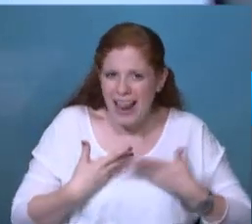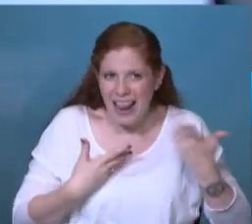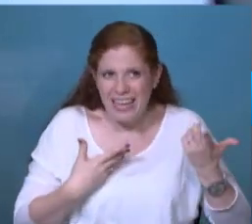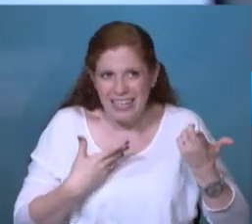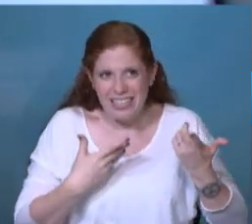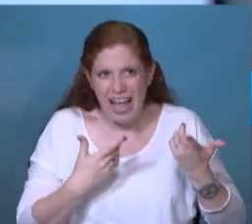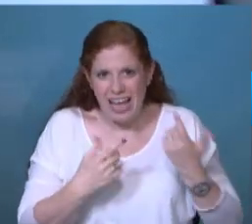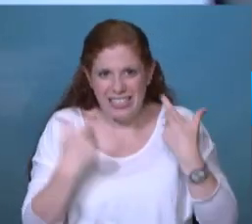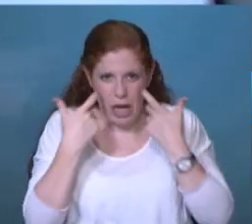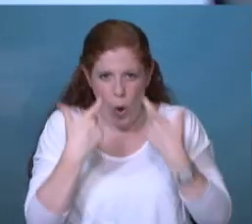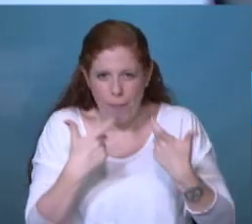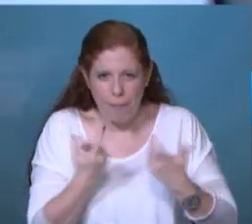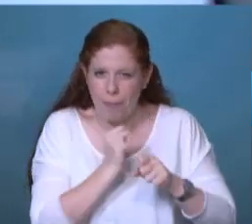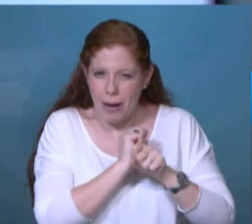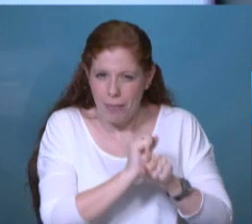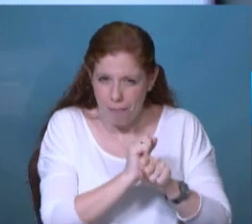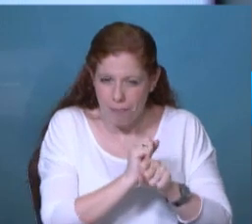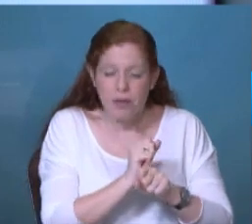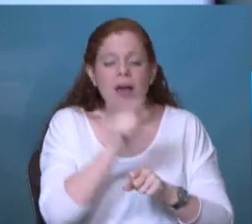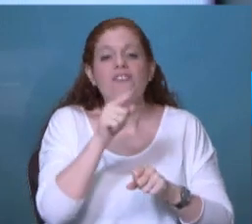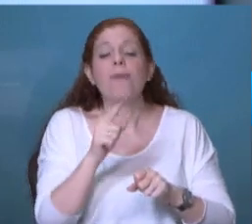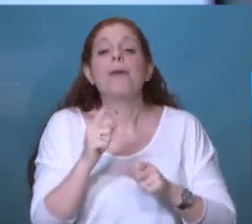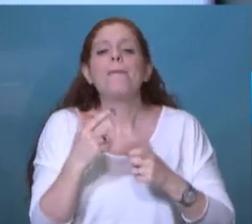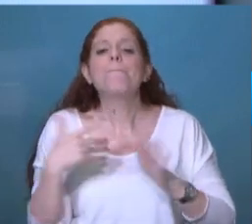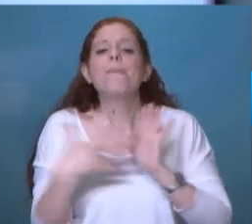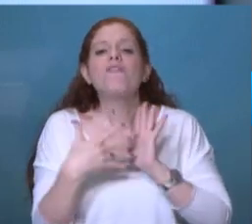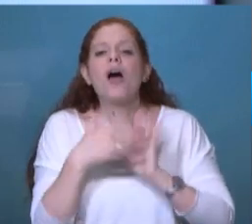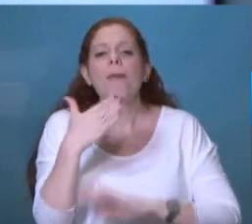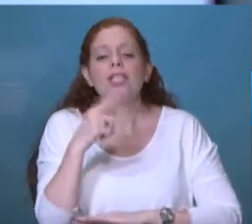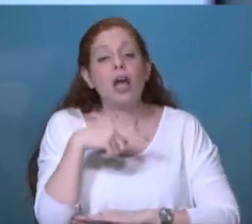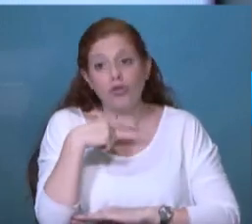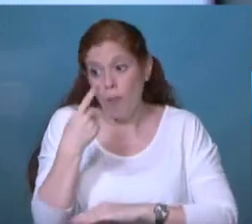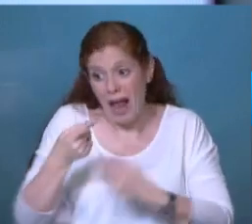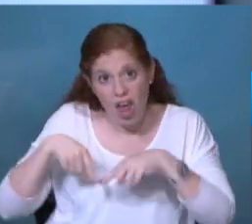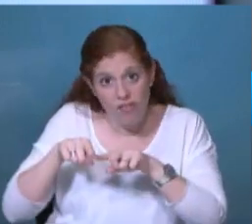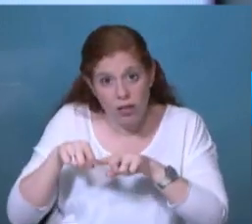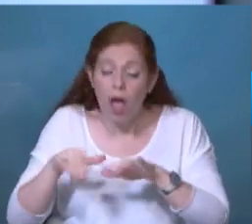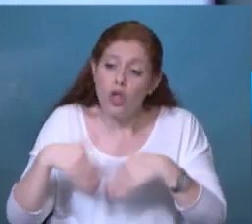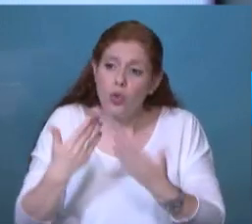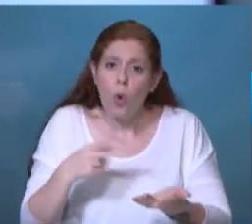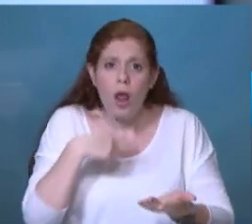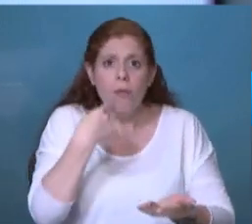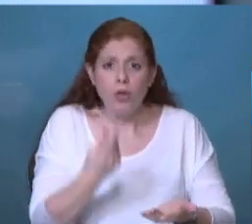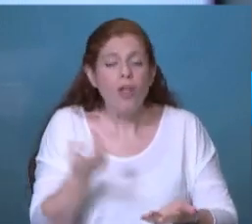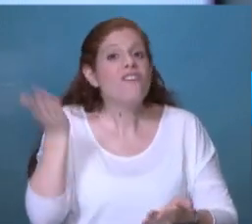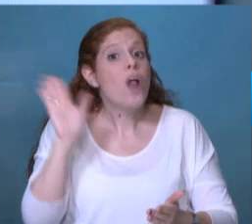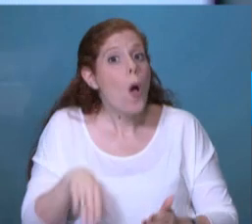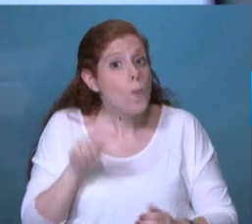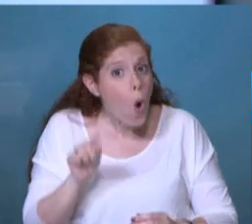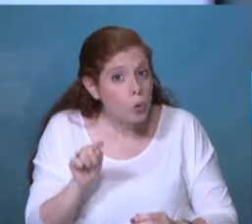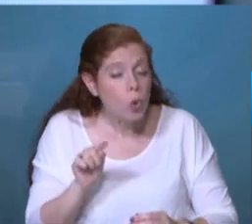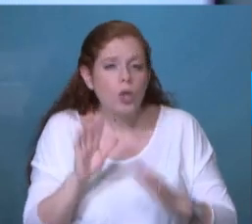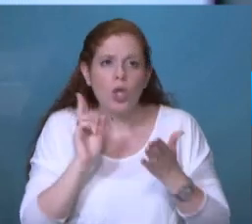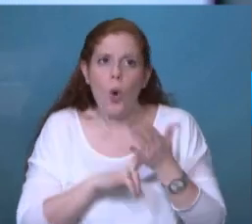מקבלים הסנגורים חיזוק? ממבקר המדינה, שאומר לוועדה, תנו להם לטעון, ולמרות זאת, דוריה, נכון